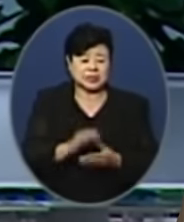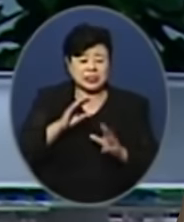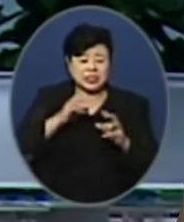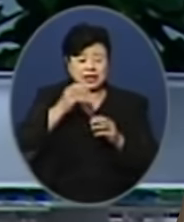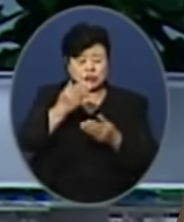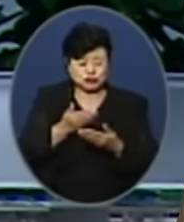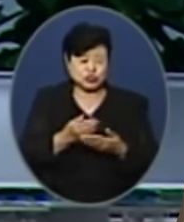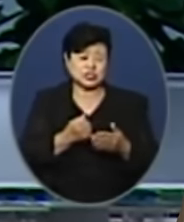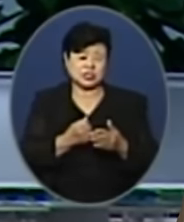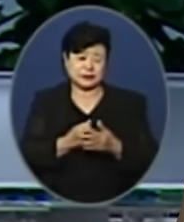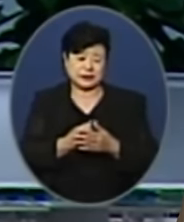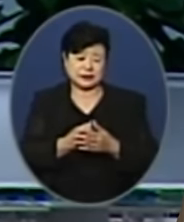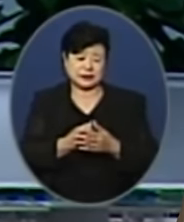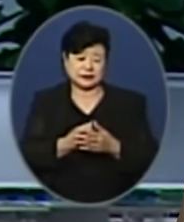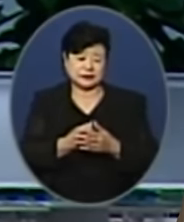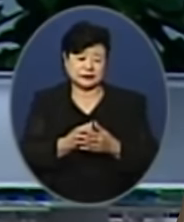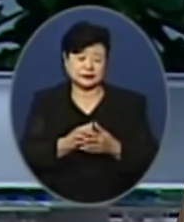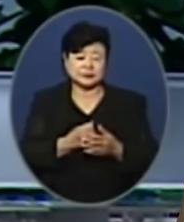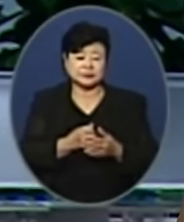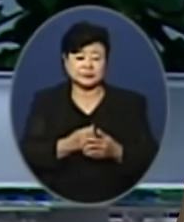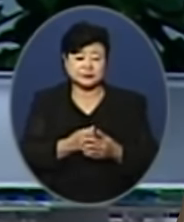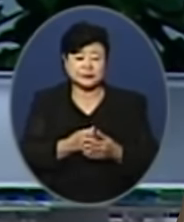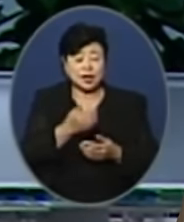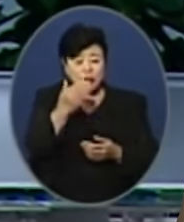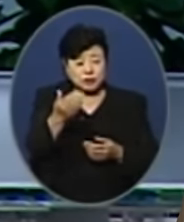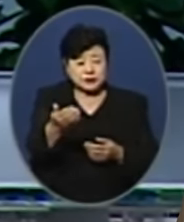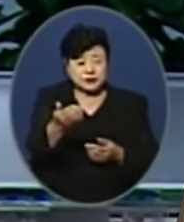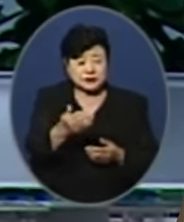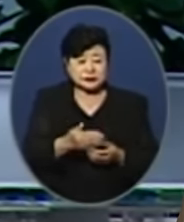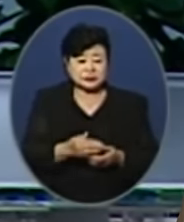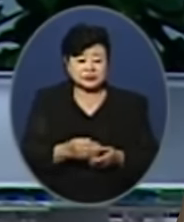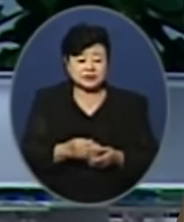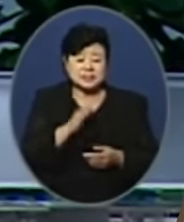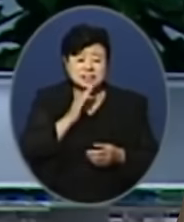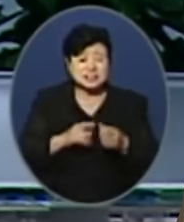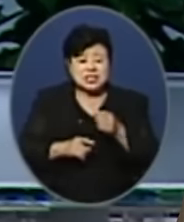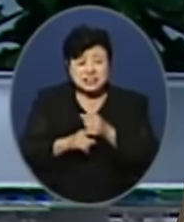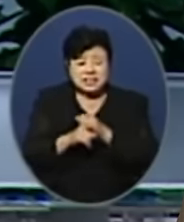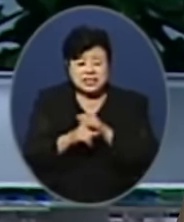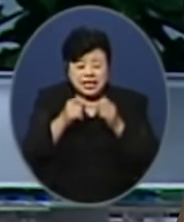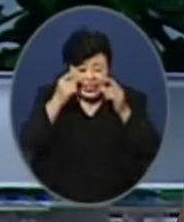천국을 주시는 것입니다. 그러므로 여러분이 이 진리를